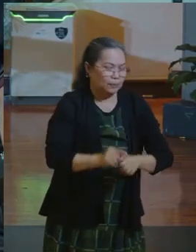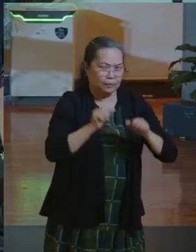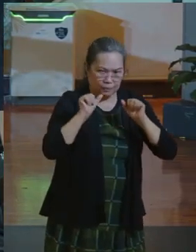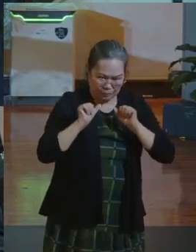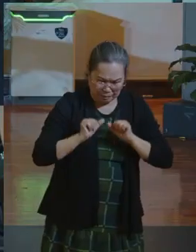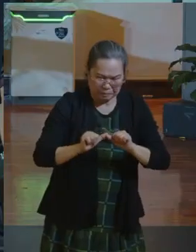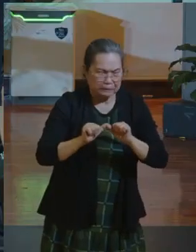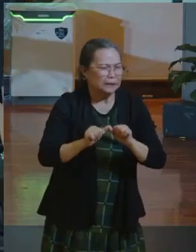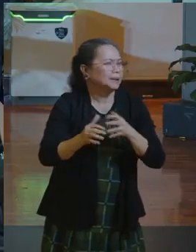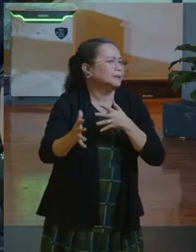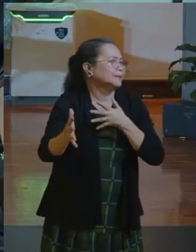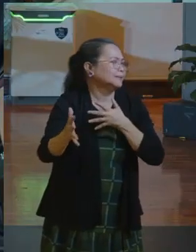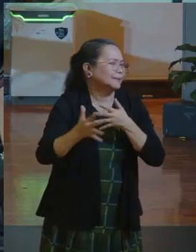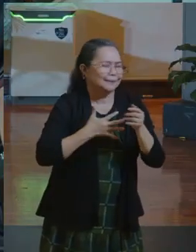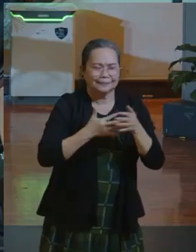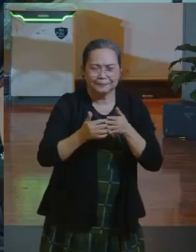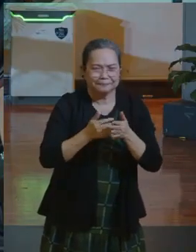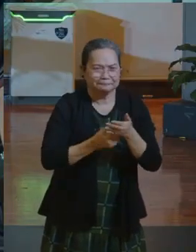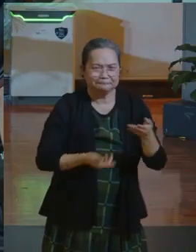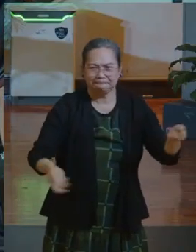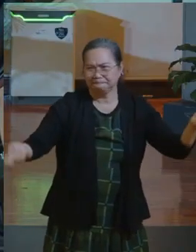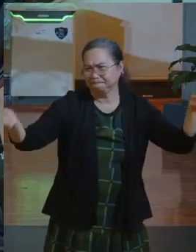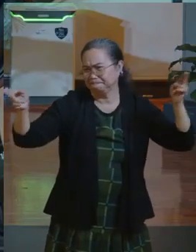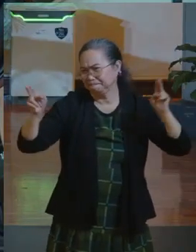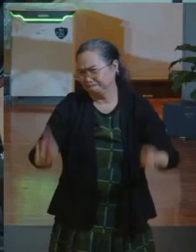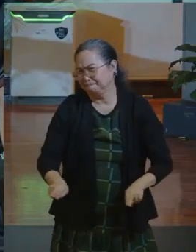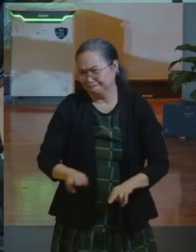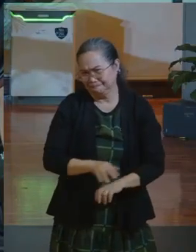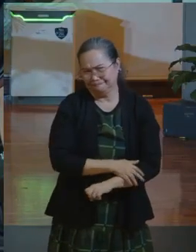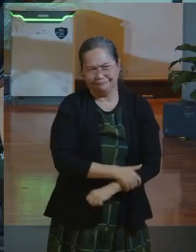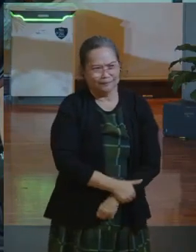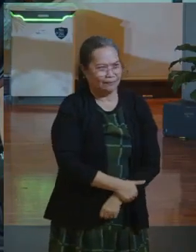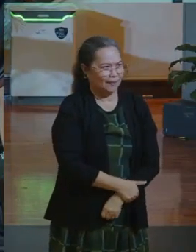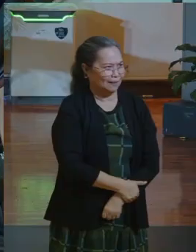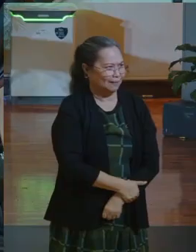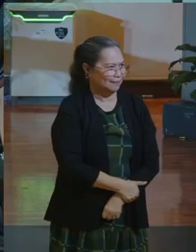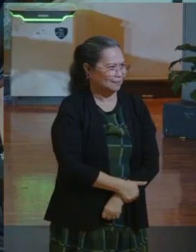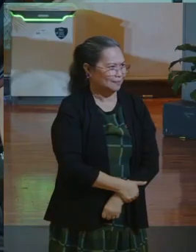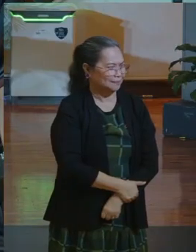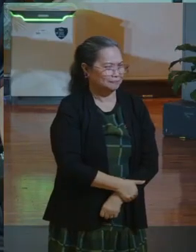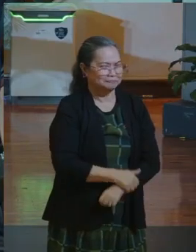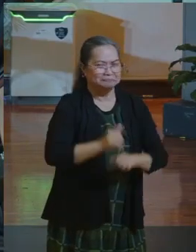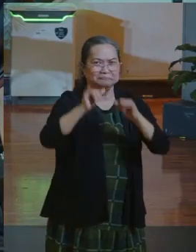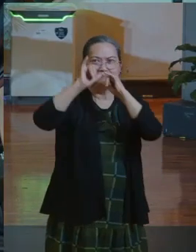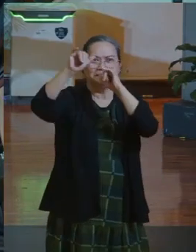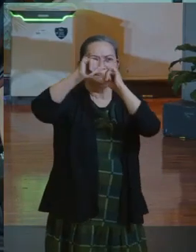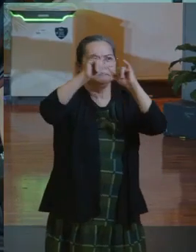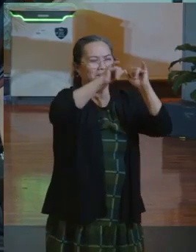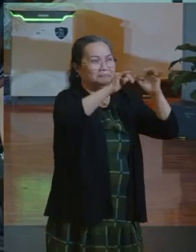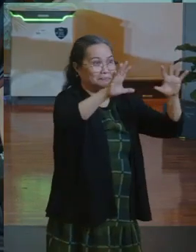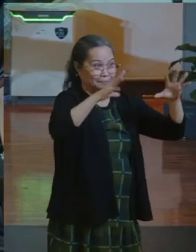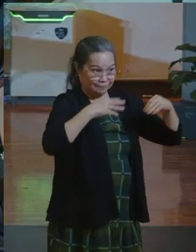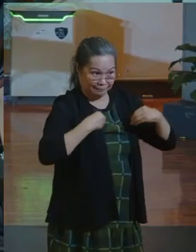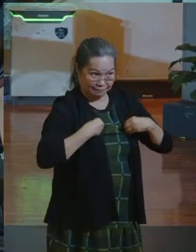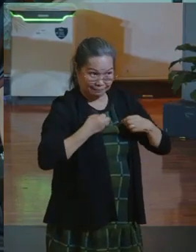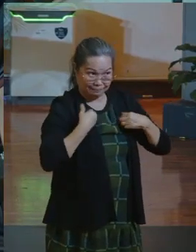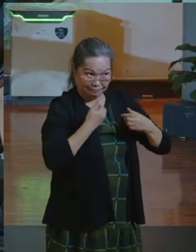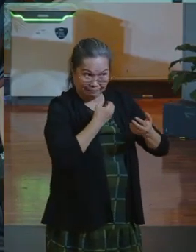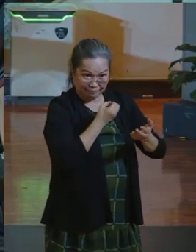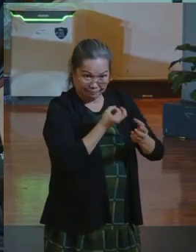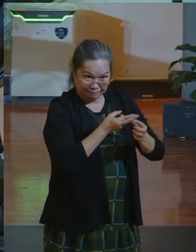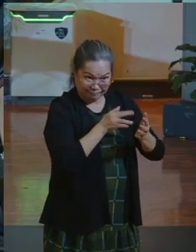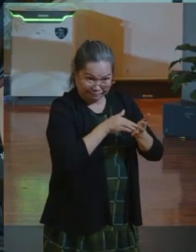magpatuloy kahit na ano ba ang resulta ng kanilang pamamahaya. Kahit na sila ay tanggapin ang kanilang